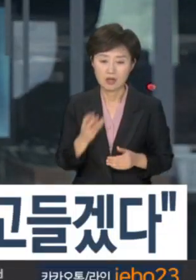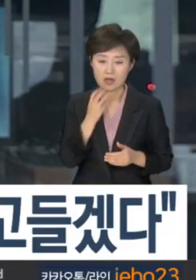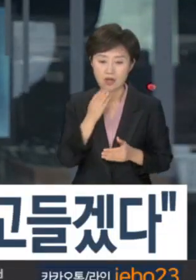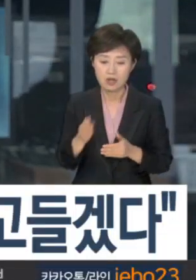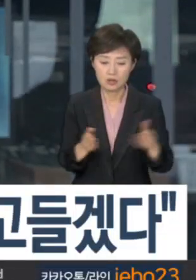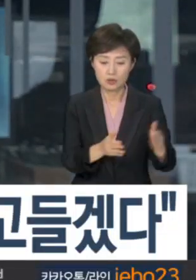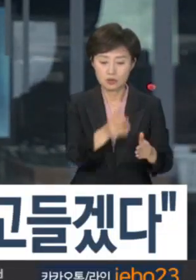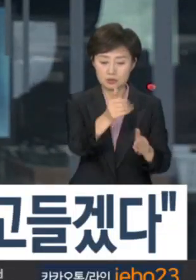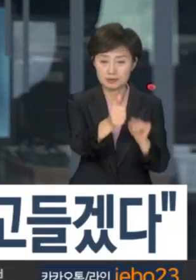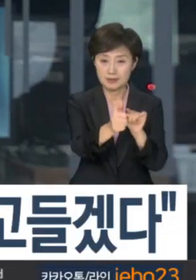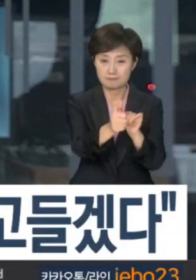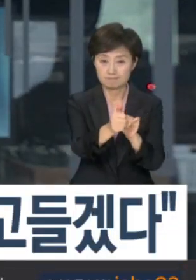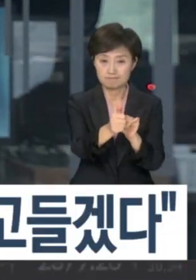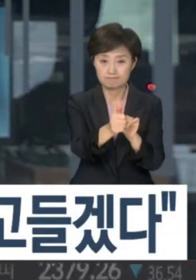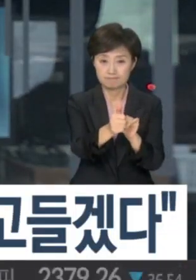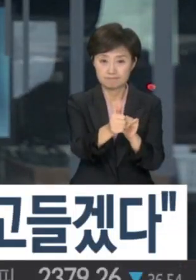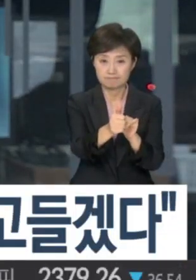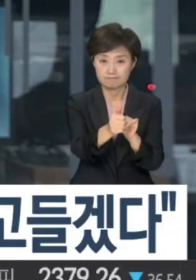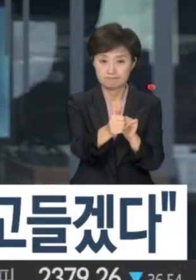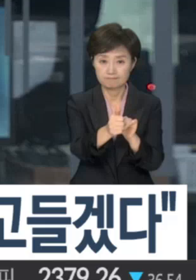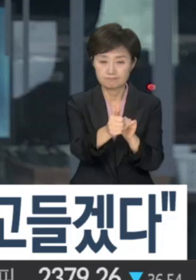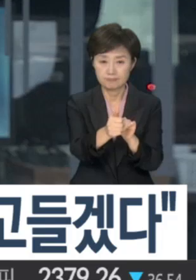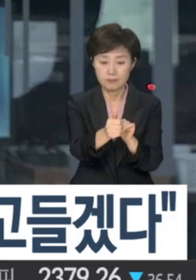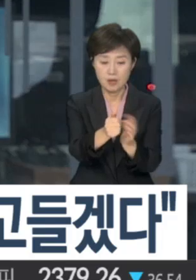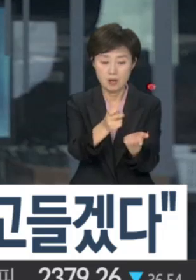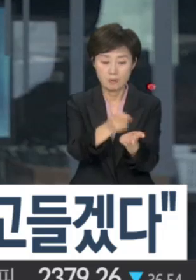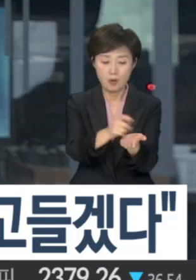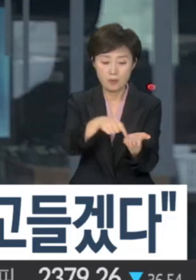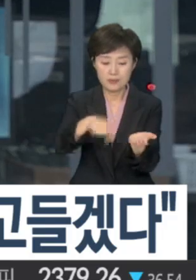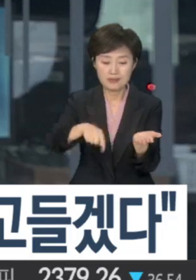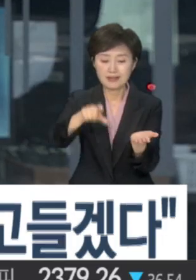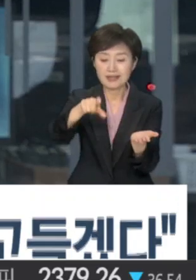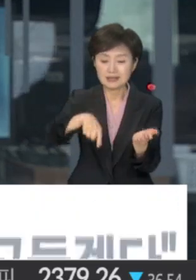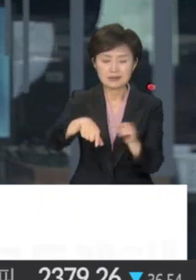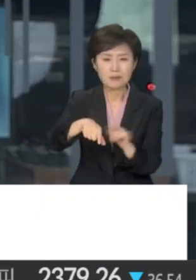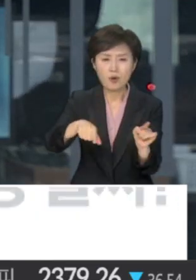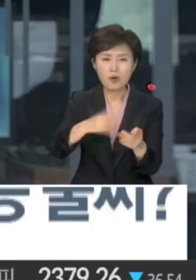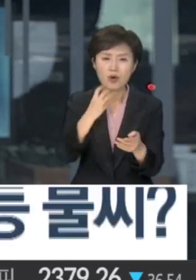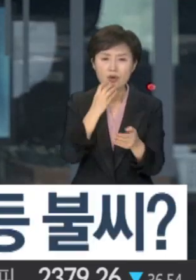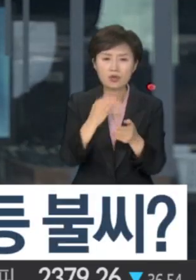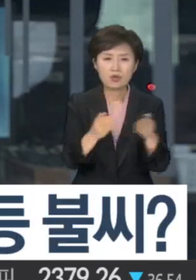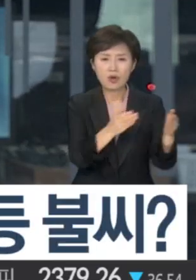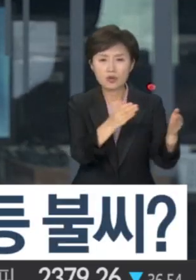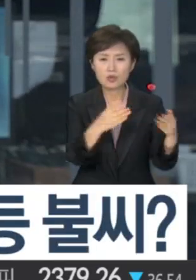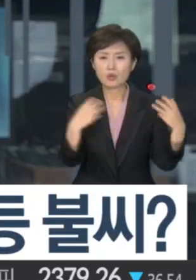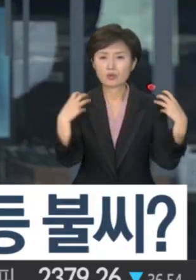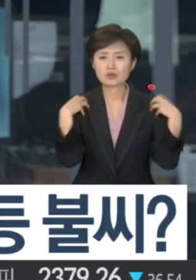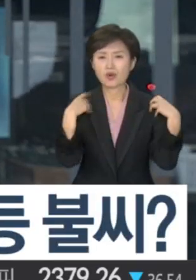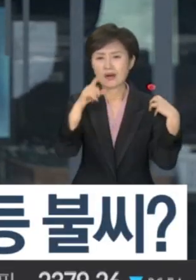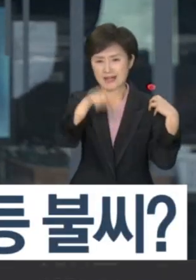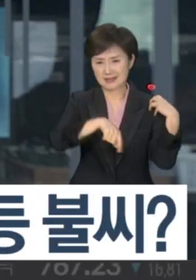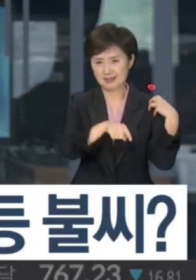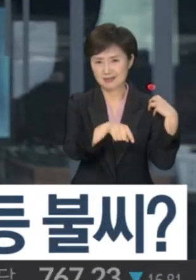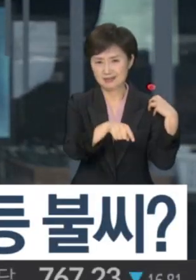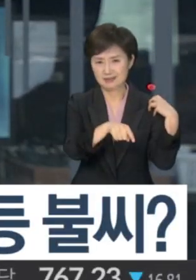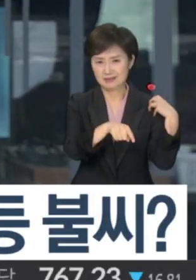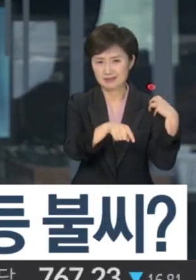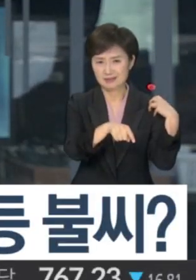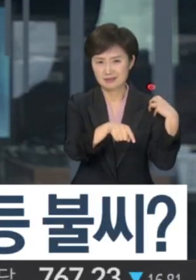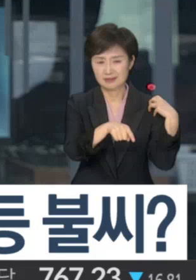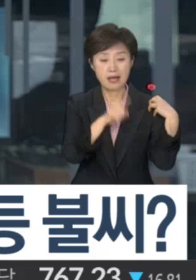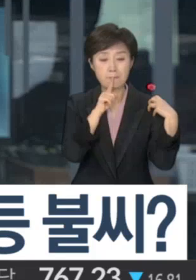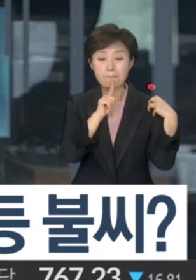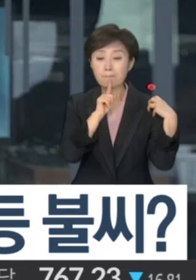경기지사가 국감장에서 한 이른바 법카 발언 주목받고 있고 그런데 이게 또 개파 갈등의 또 다른 불씨가 될 것이다라는